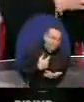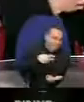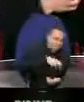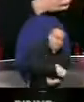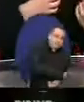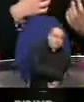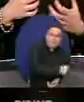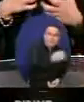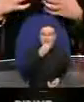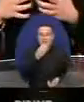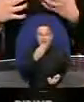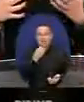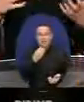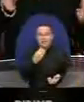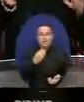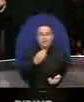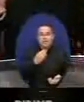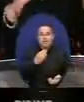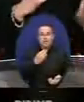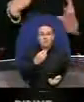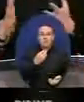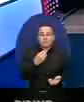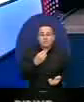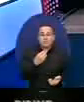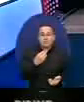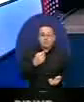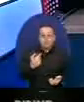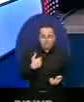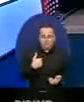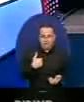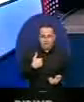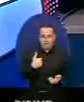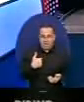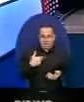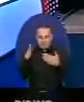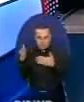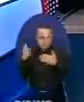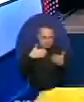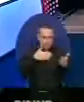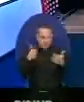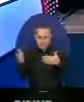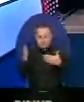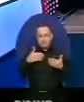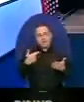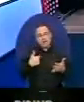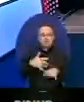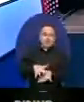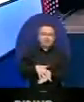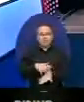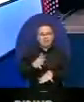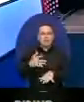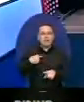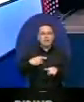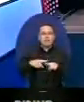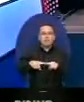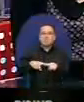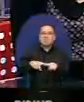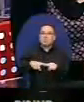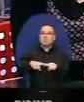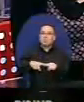כי משהו זה, והמשאבי קשב שלי הם מחולקים קצת אחרת, ואני כאילו בגרסה אחרת.